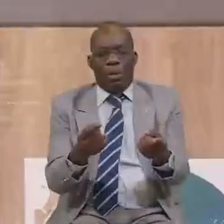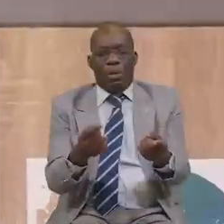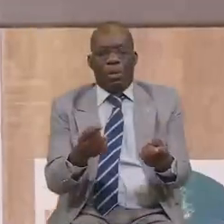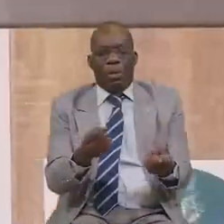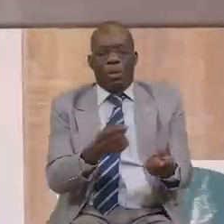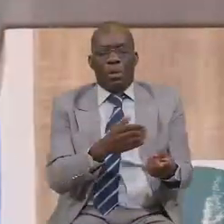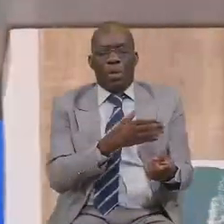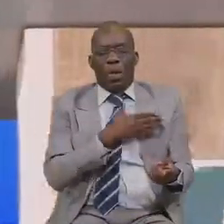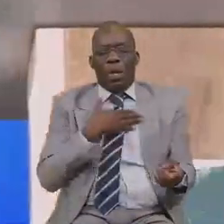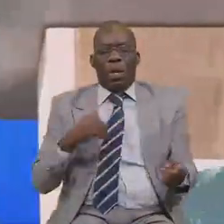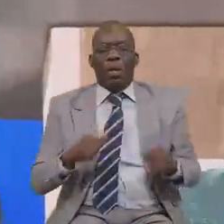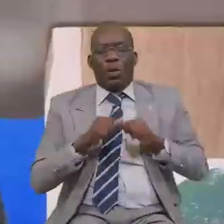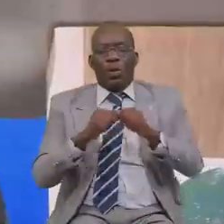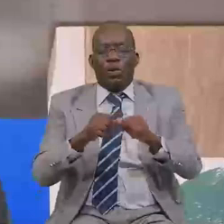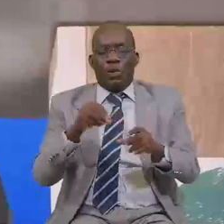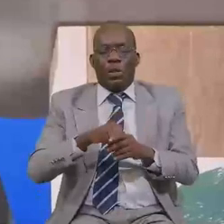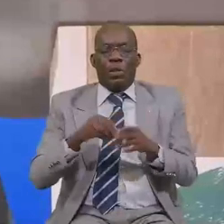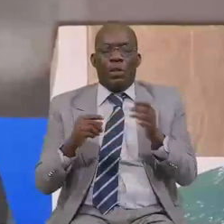Dans cette nouvelle force comme Gédéon,